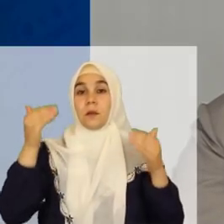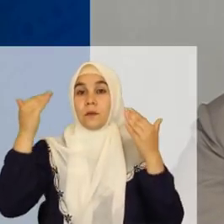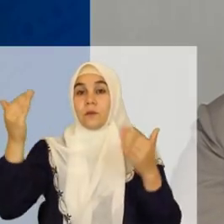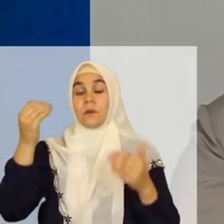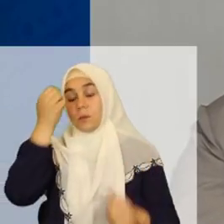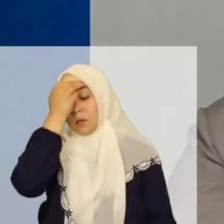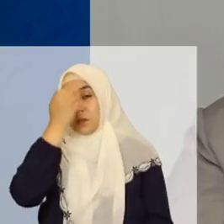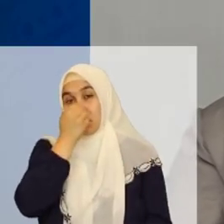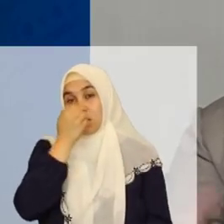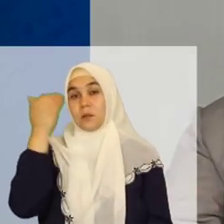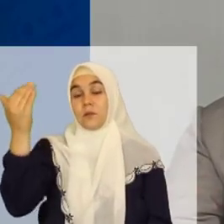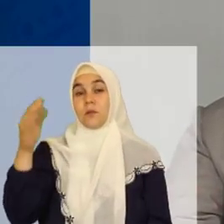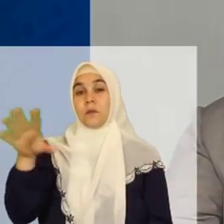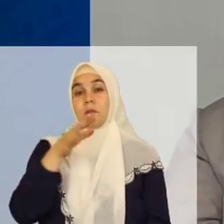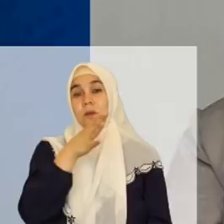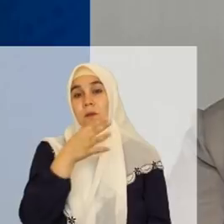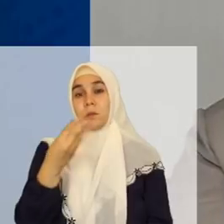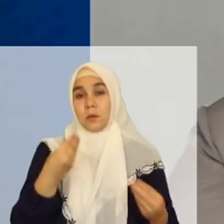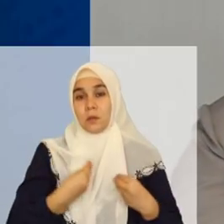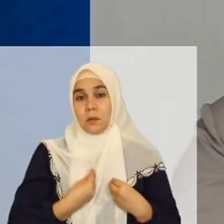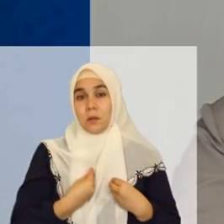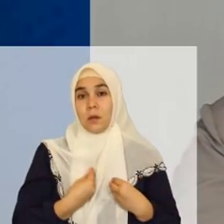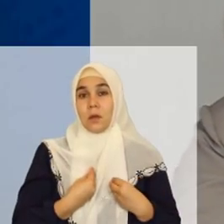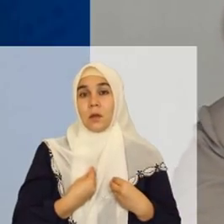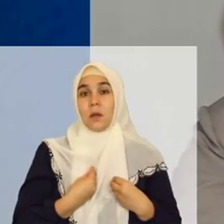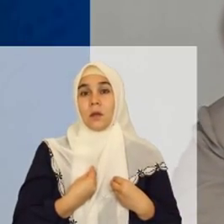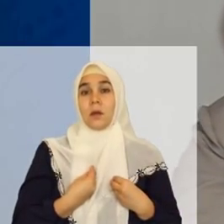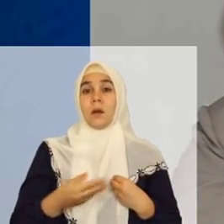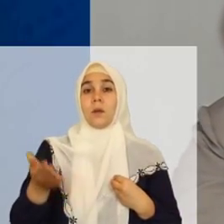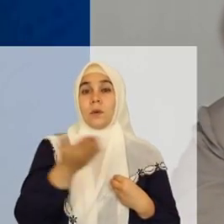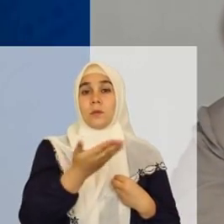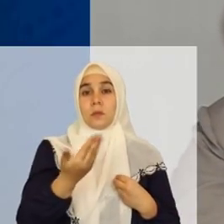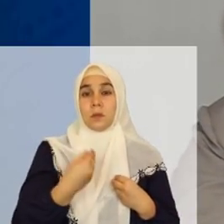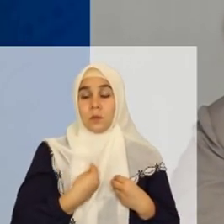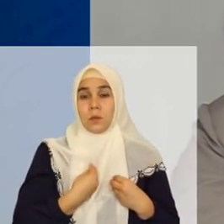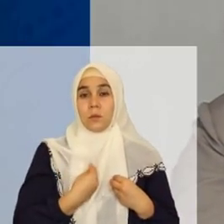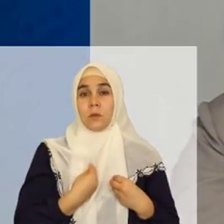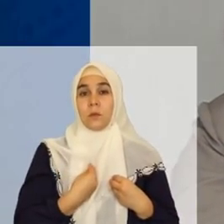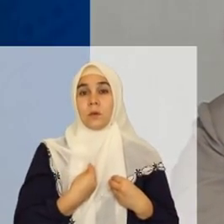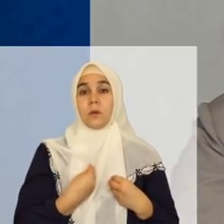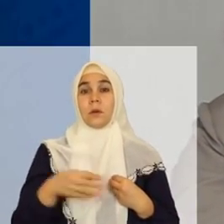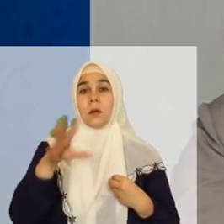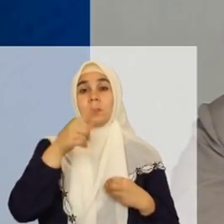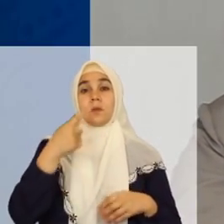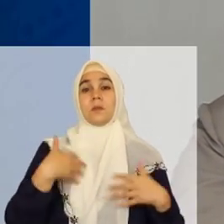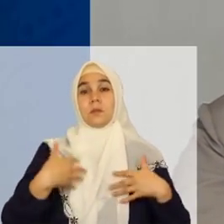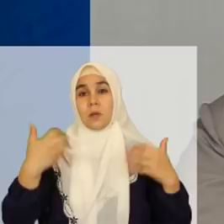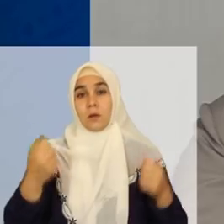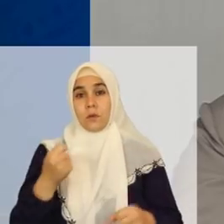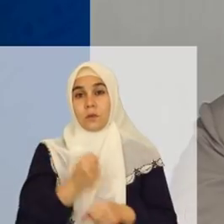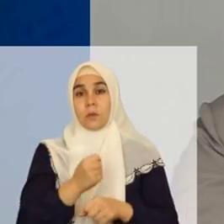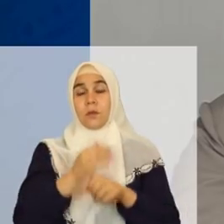aytib shukrlar qilaylikki, mana shu fursatlarni Alloh taolo bizga berib turibdi. Hammamizni